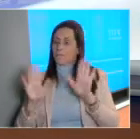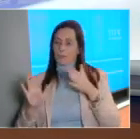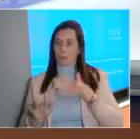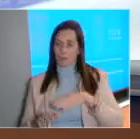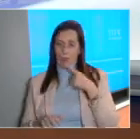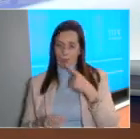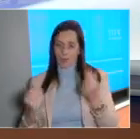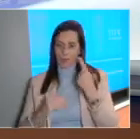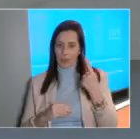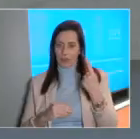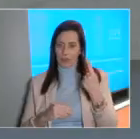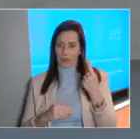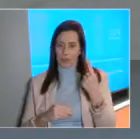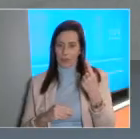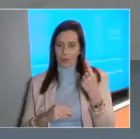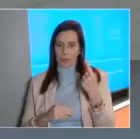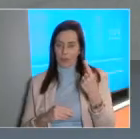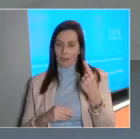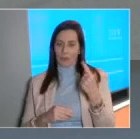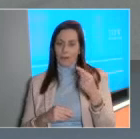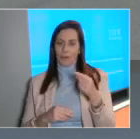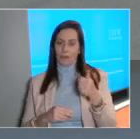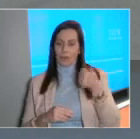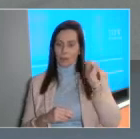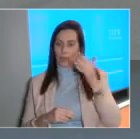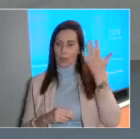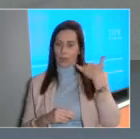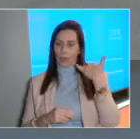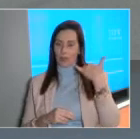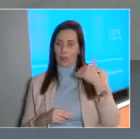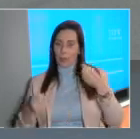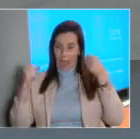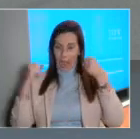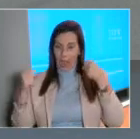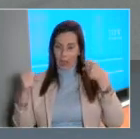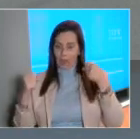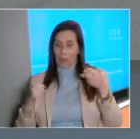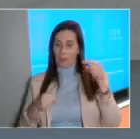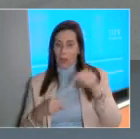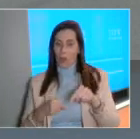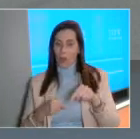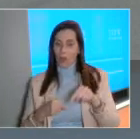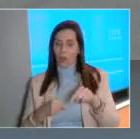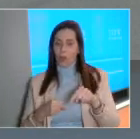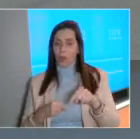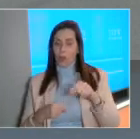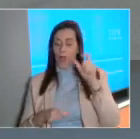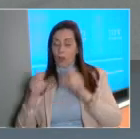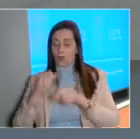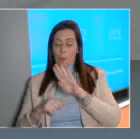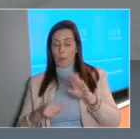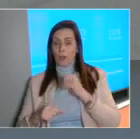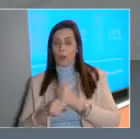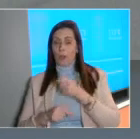רק לומר דבר אחד לסיום. ממש בעשר שניות. רבותיי, אתמול הייתה משמרת מחאה, באו הביביסטים,